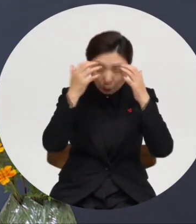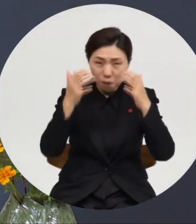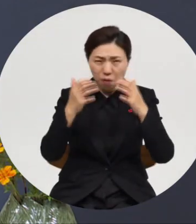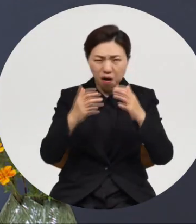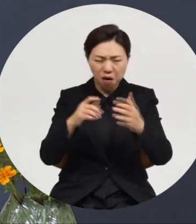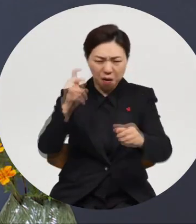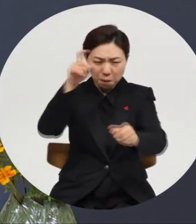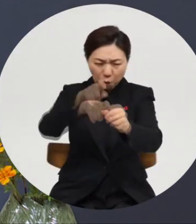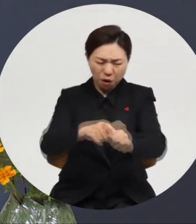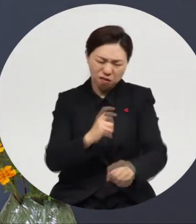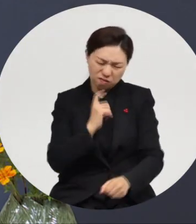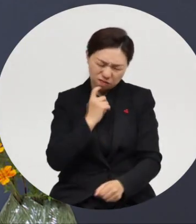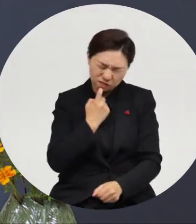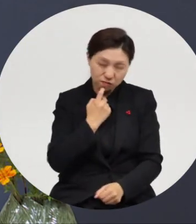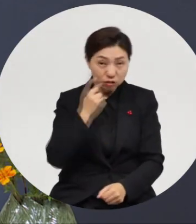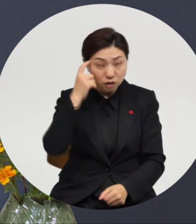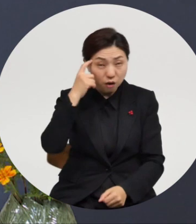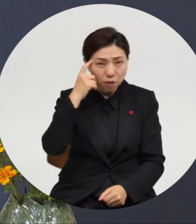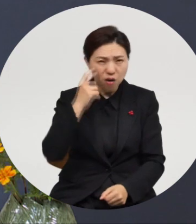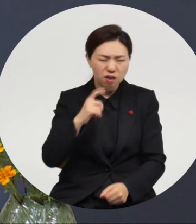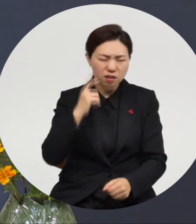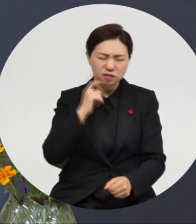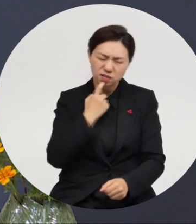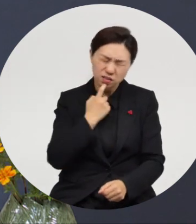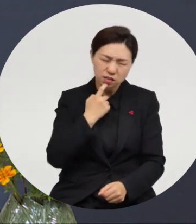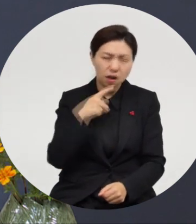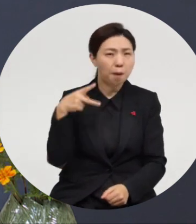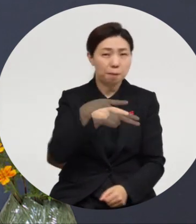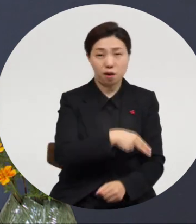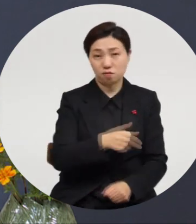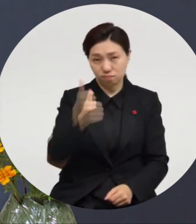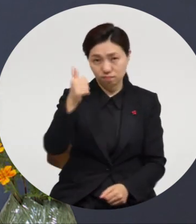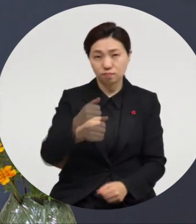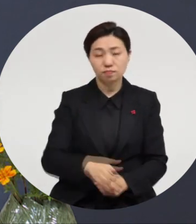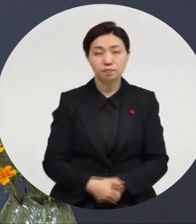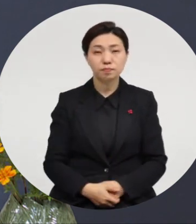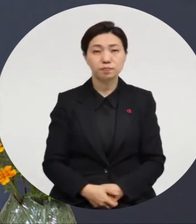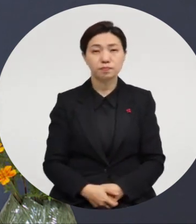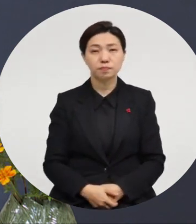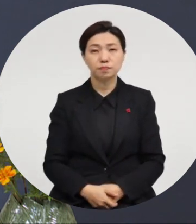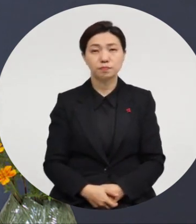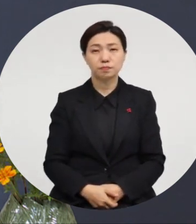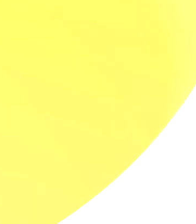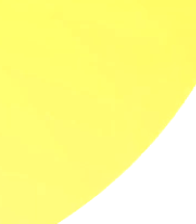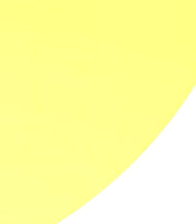괴로운가 하고 살펴보면 내가 목적에 너무 집착했구나 그런 목적의식을 놔버리면 돼요.